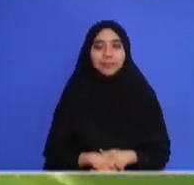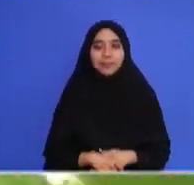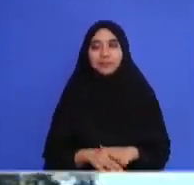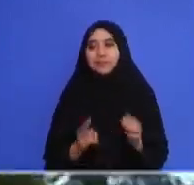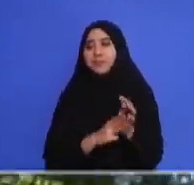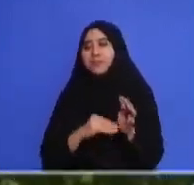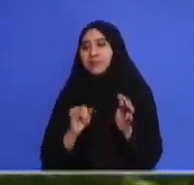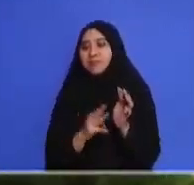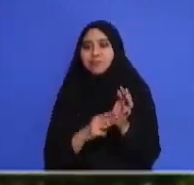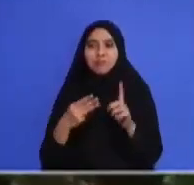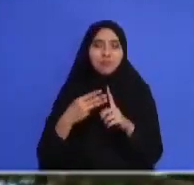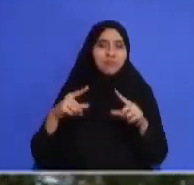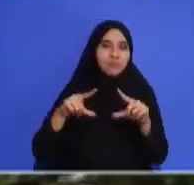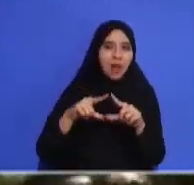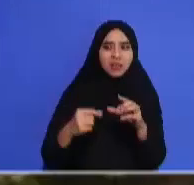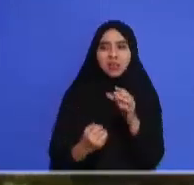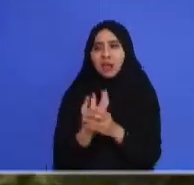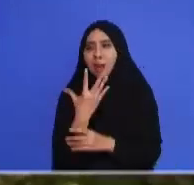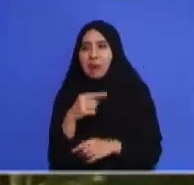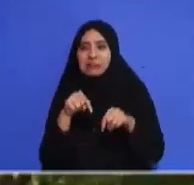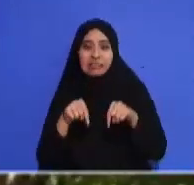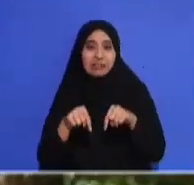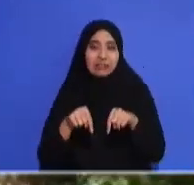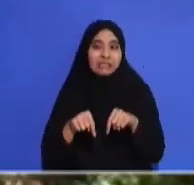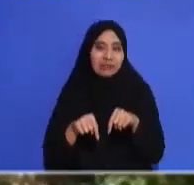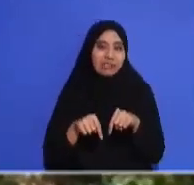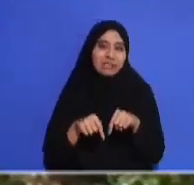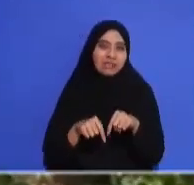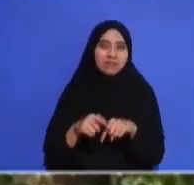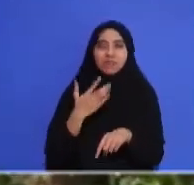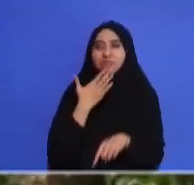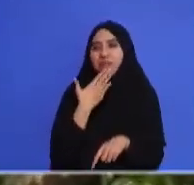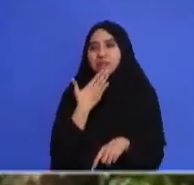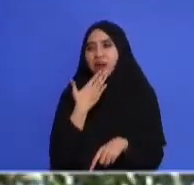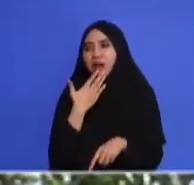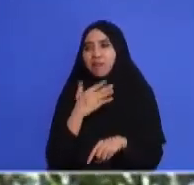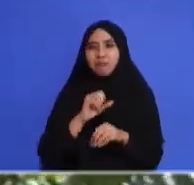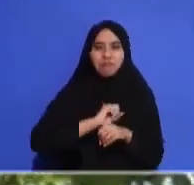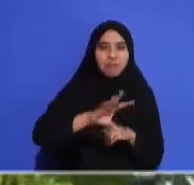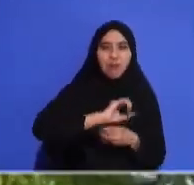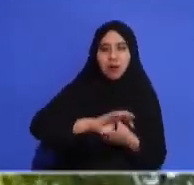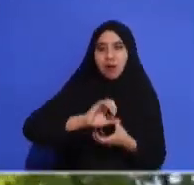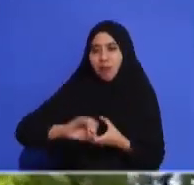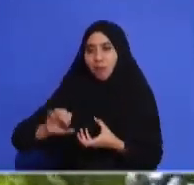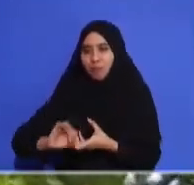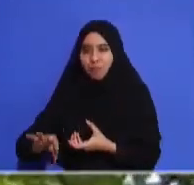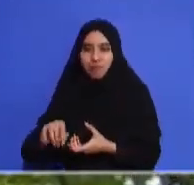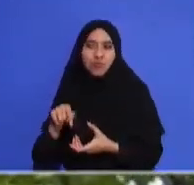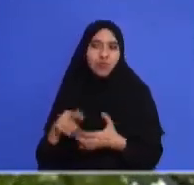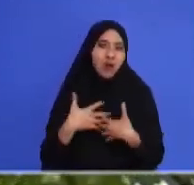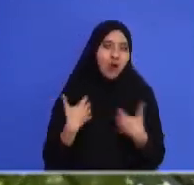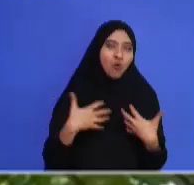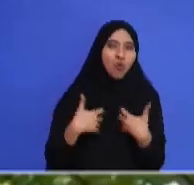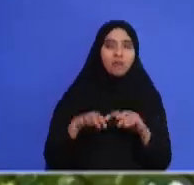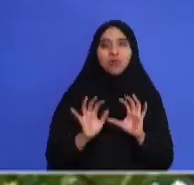Latin Azadirachta idica menika namung dipun tepang kangge pakan iwen raja kaya. Kamangka ing donyaning